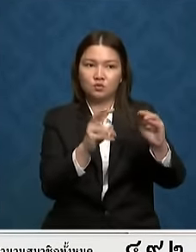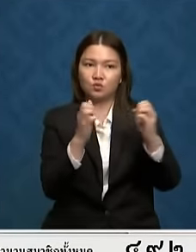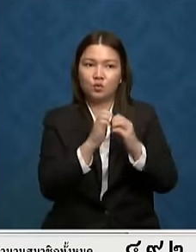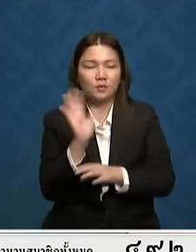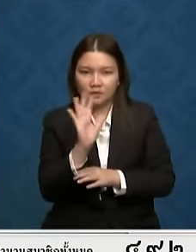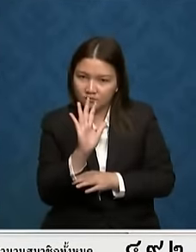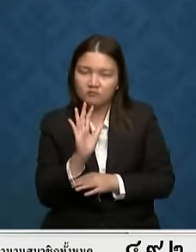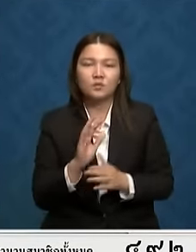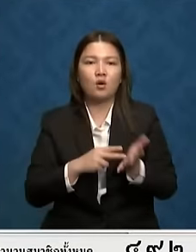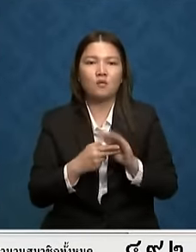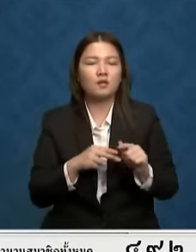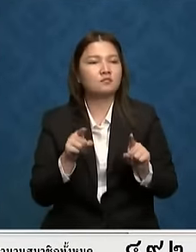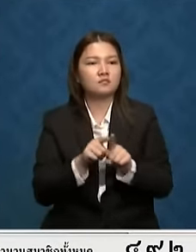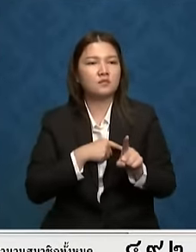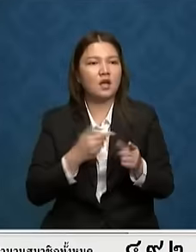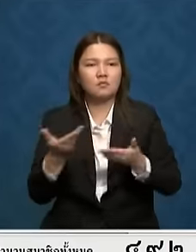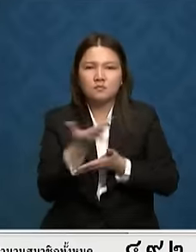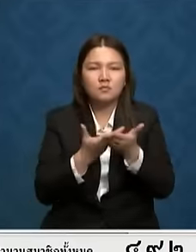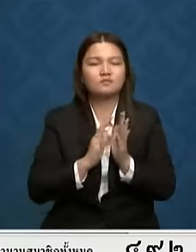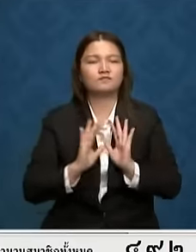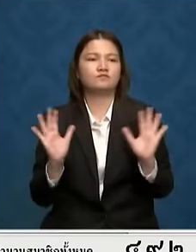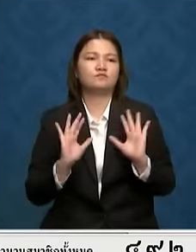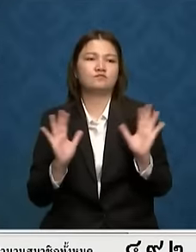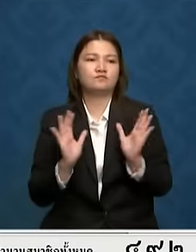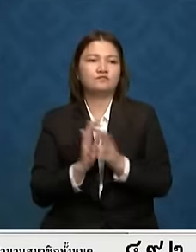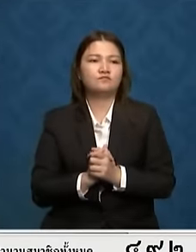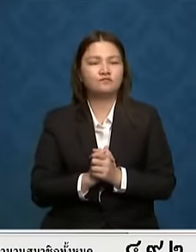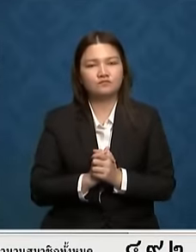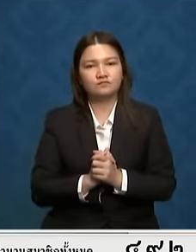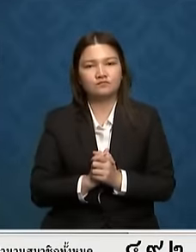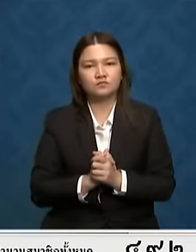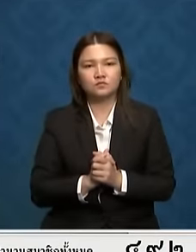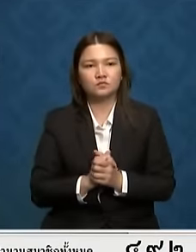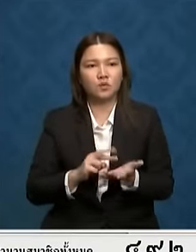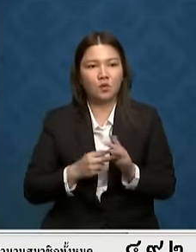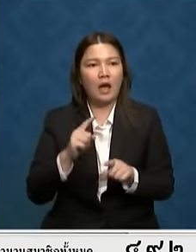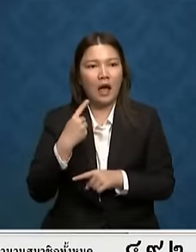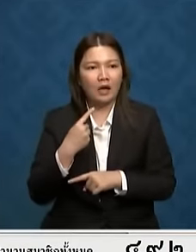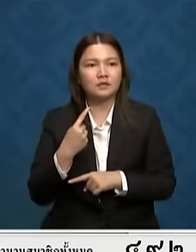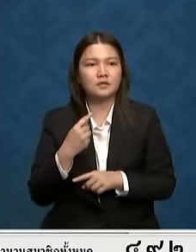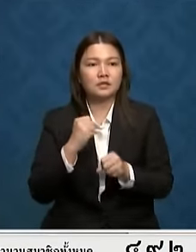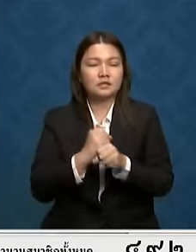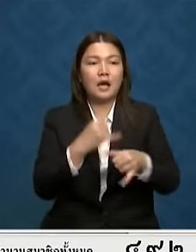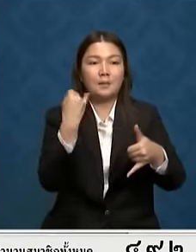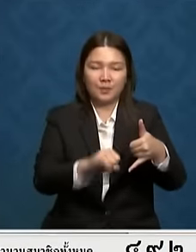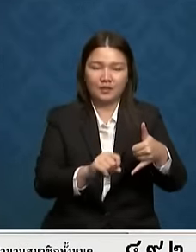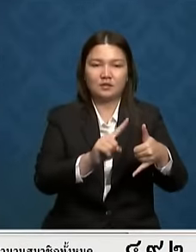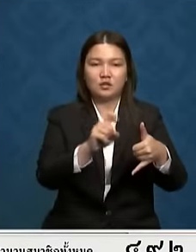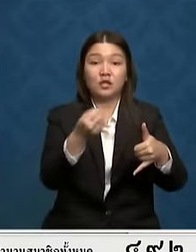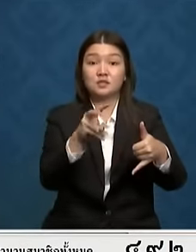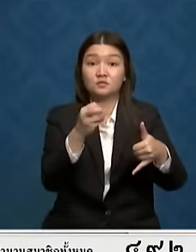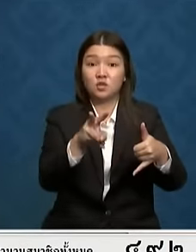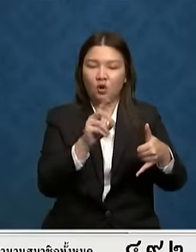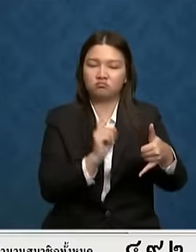พิจารณาเราไม่มีทางที่จะพิจารณาเด็ดขาดในการไม่ว่าใครทั้งสิ้นที่กระทำความผิด 112